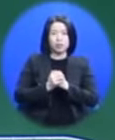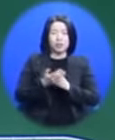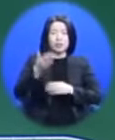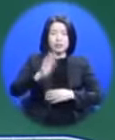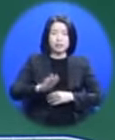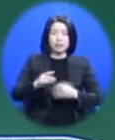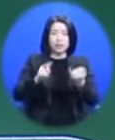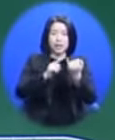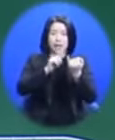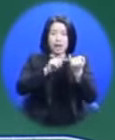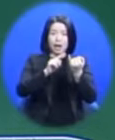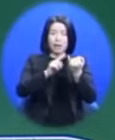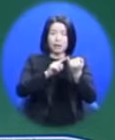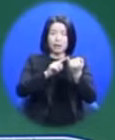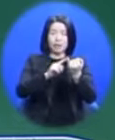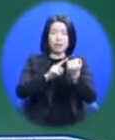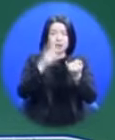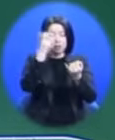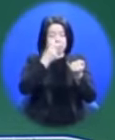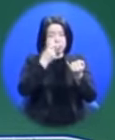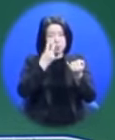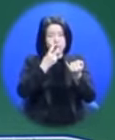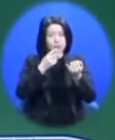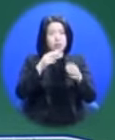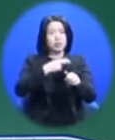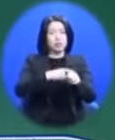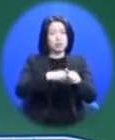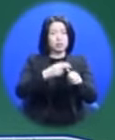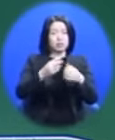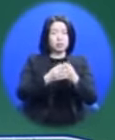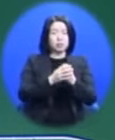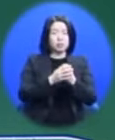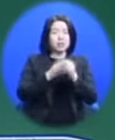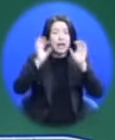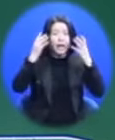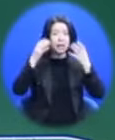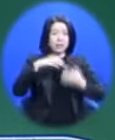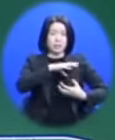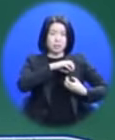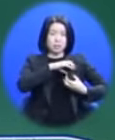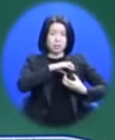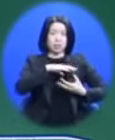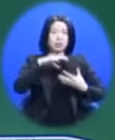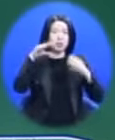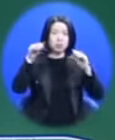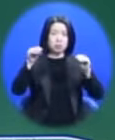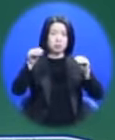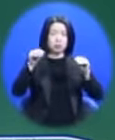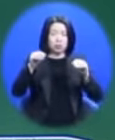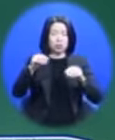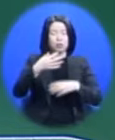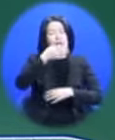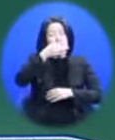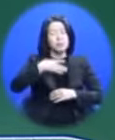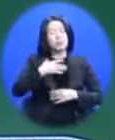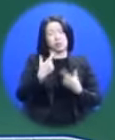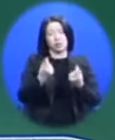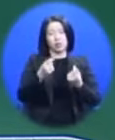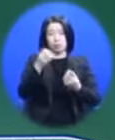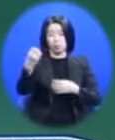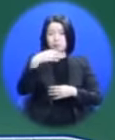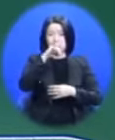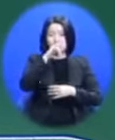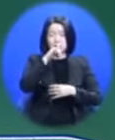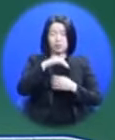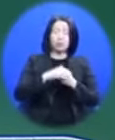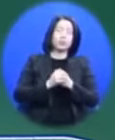그런데 아내의 상태를 진찰한 의사 선생님이 아이의 심장이 뛰지 않는다고 아마 힘들 것 같다고 말을 하는 것이었습니다.